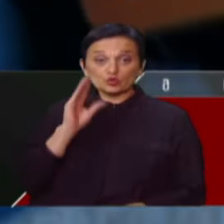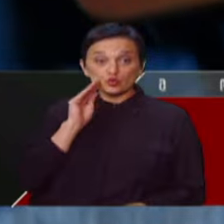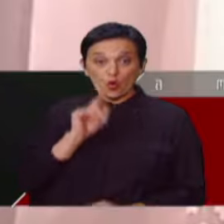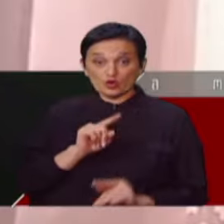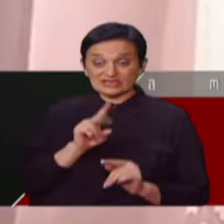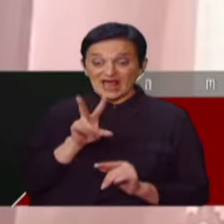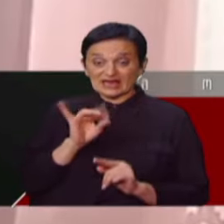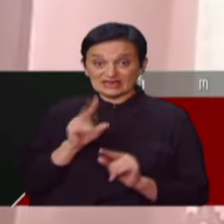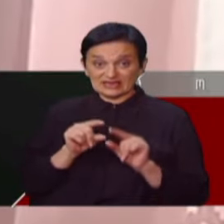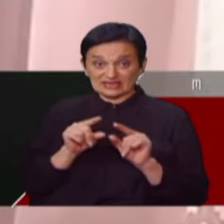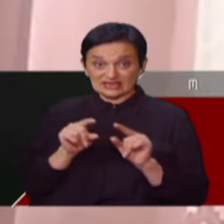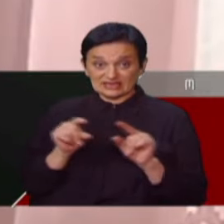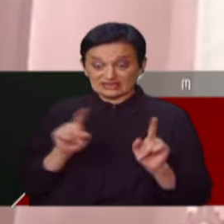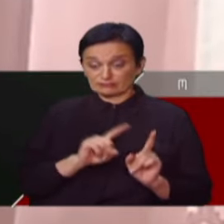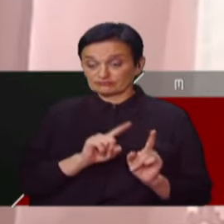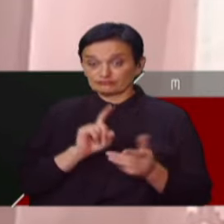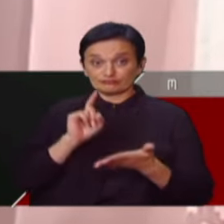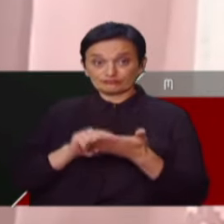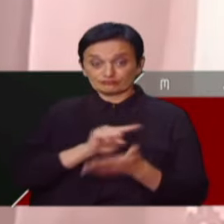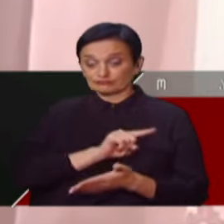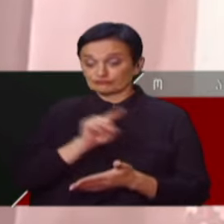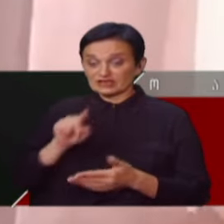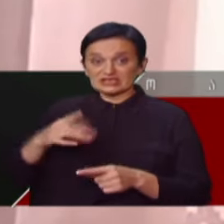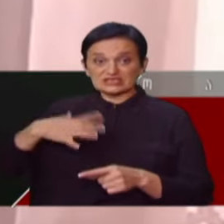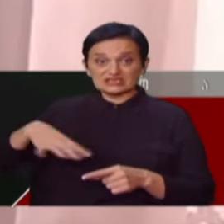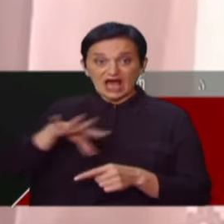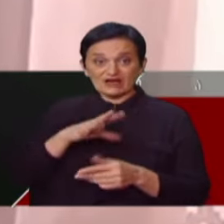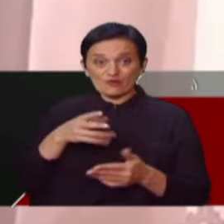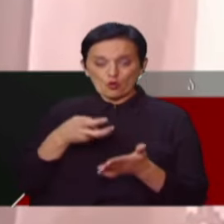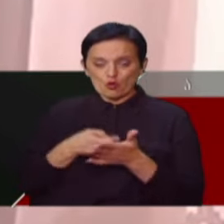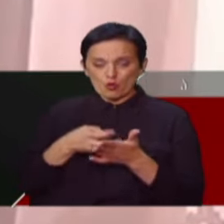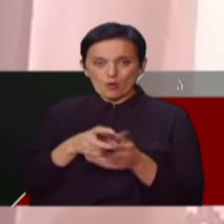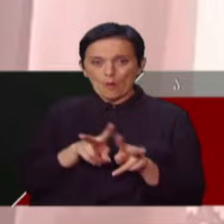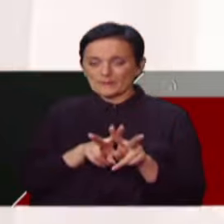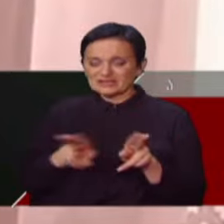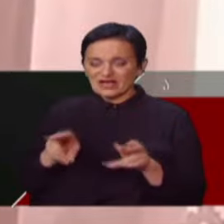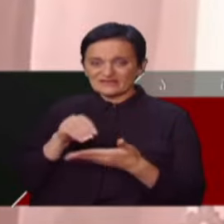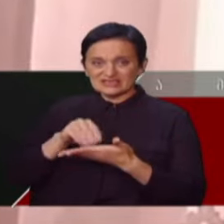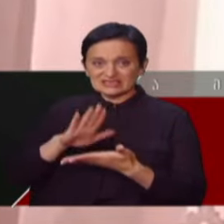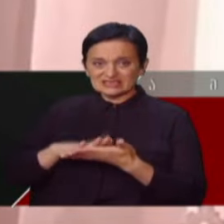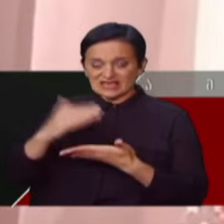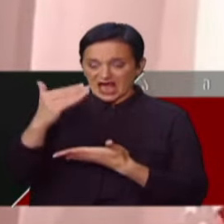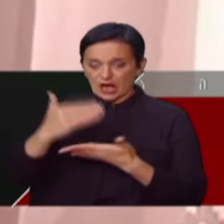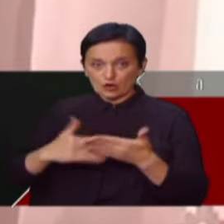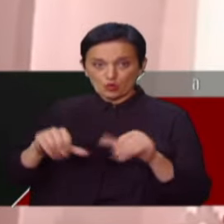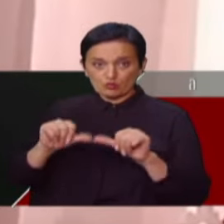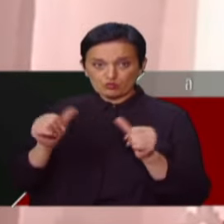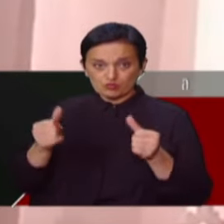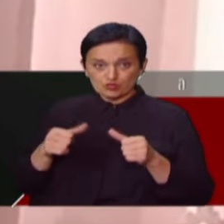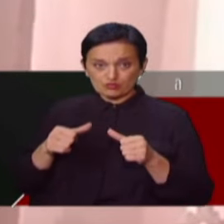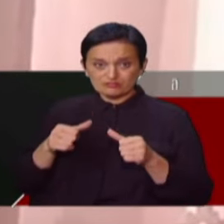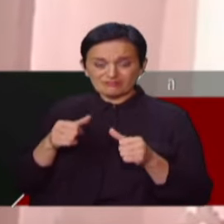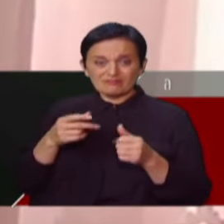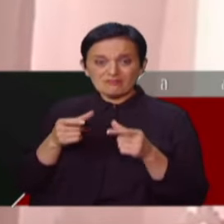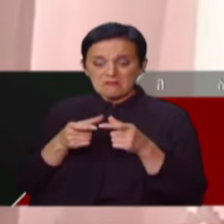ამ ლინკზე, გადავდიოდით საქართველოს ფოსტის მსგავს სარეგისტრაციო ფორმატზე. ბარათის ზემოდან